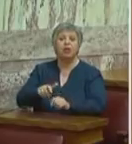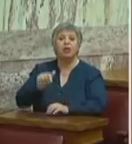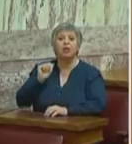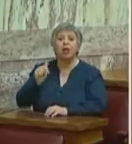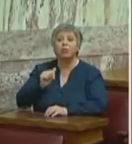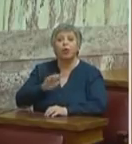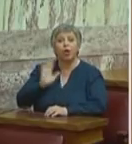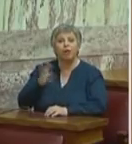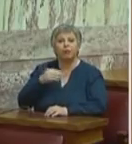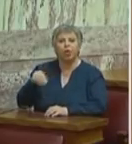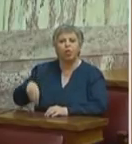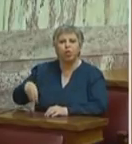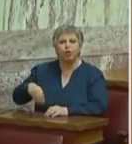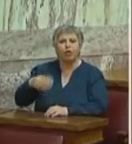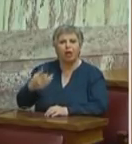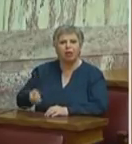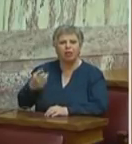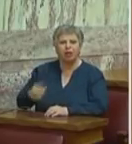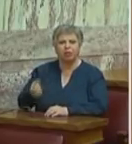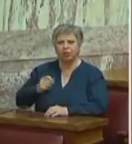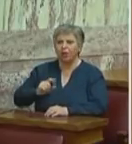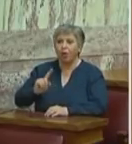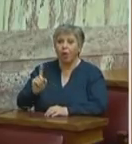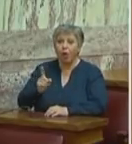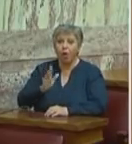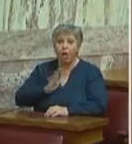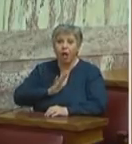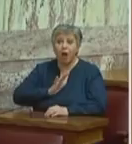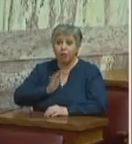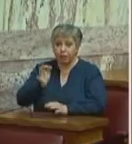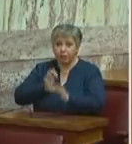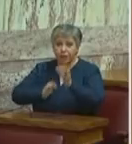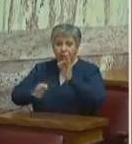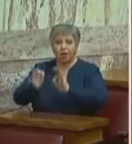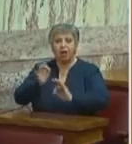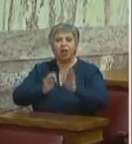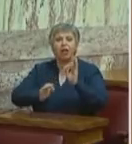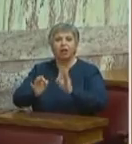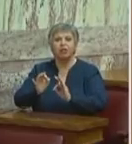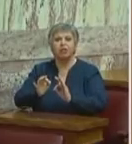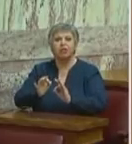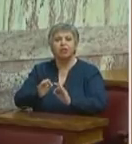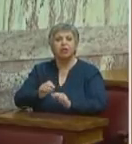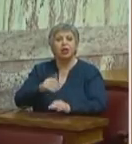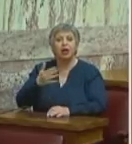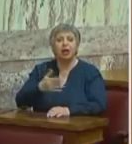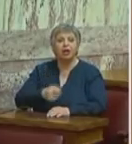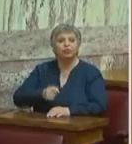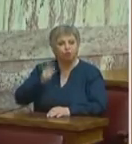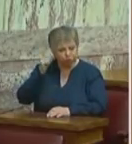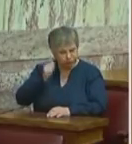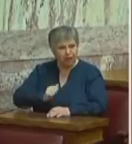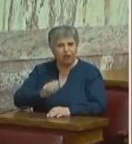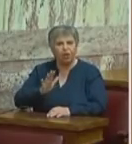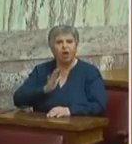αμφιβολία. Αυτά λέει ο κόσμος. Και ξέρετε γιατί τα λέει αυτά ο κόσμος? Γιατί δεν θα τους μάθει τώρα αυτούς